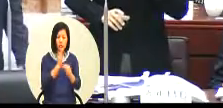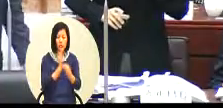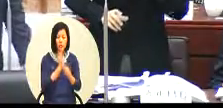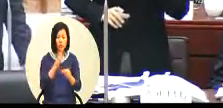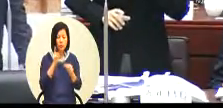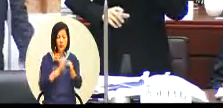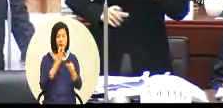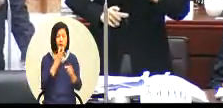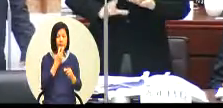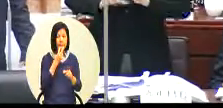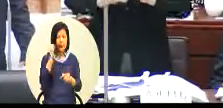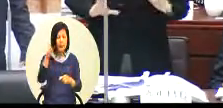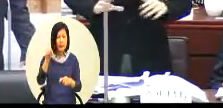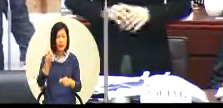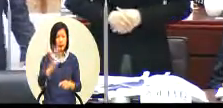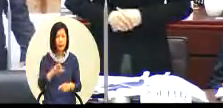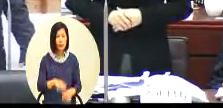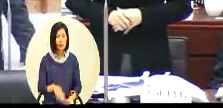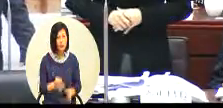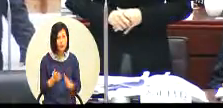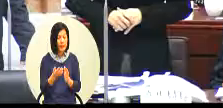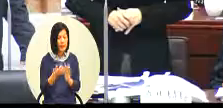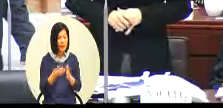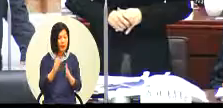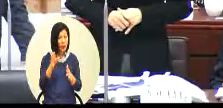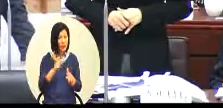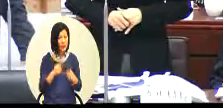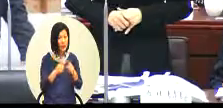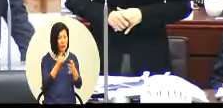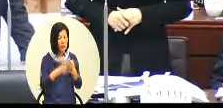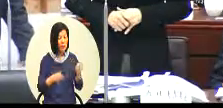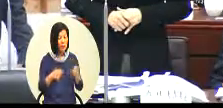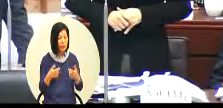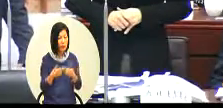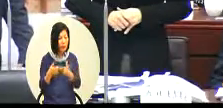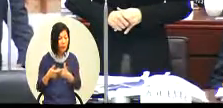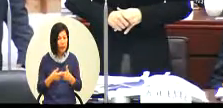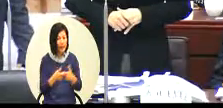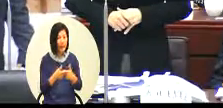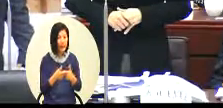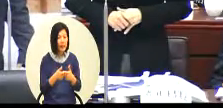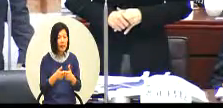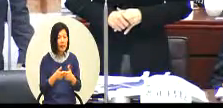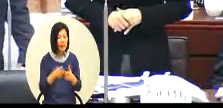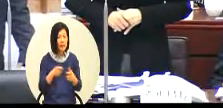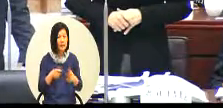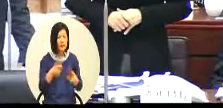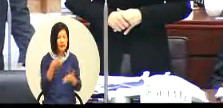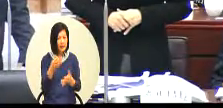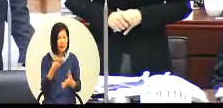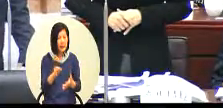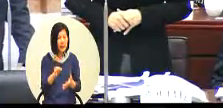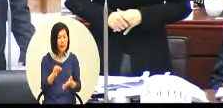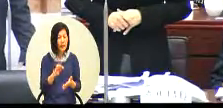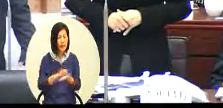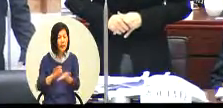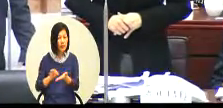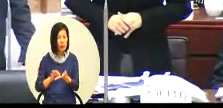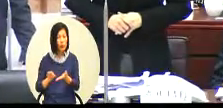诺第一年增加。 我刚刚为什么跟你说在一个人力的配置上面，就是因为这个经费的一个主体的一